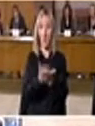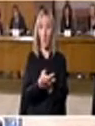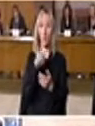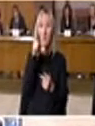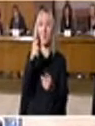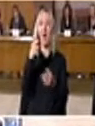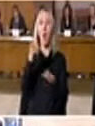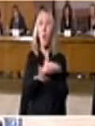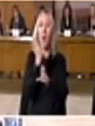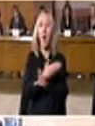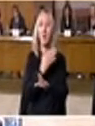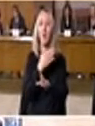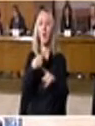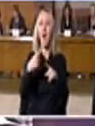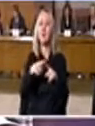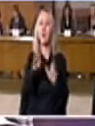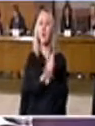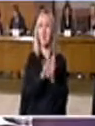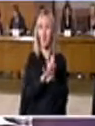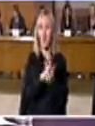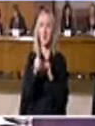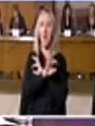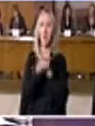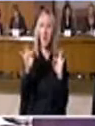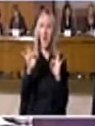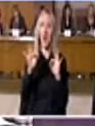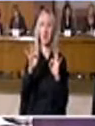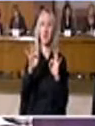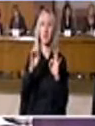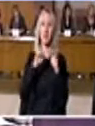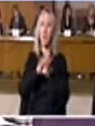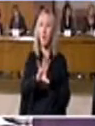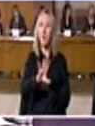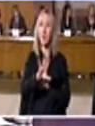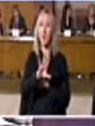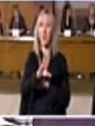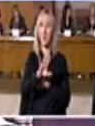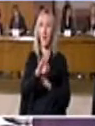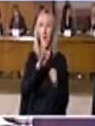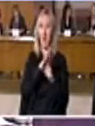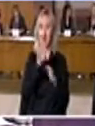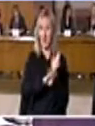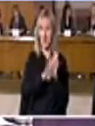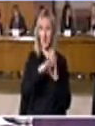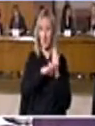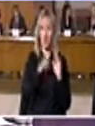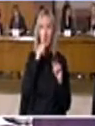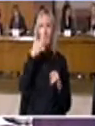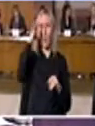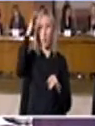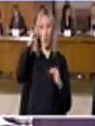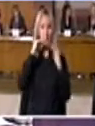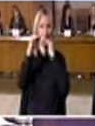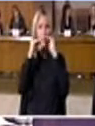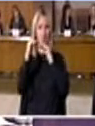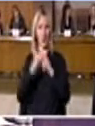na uklanjanje uzroka diskriminacije, na efikasnije sprovođenje antidiskriminacijnih propisa i na unapređivanje